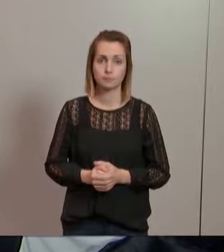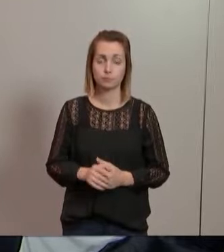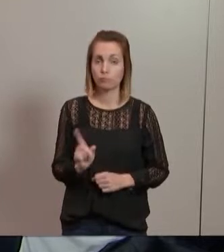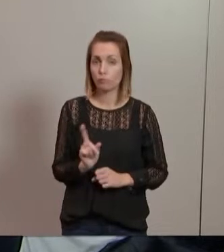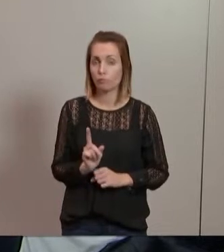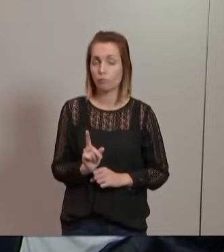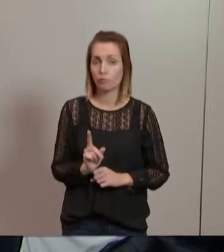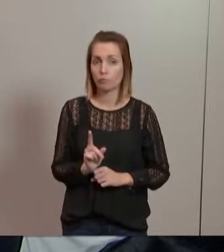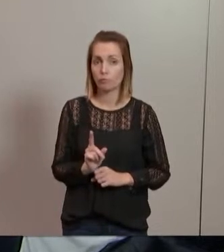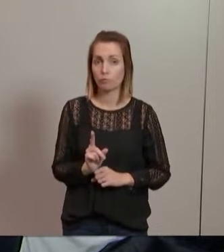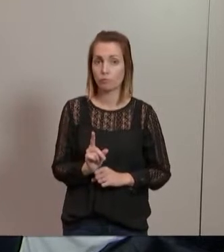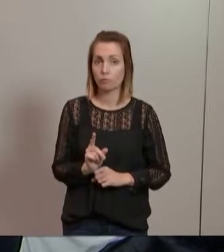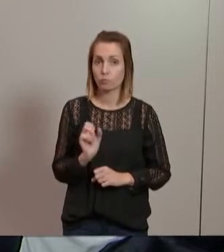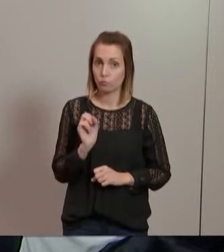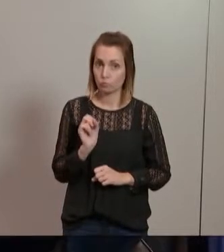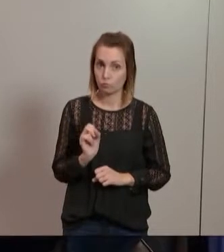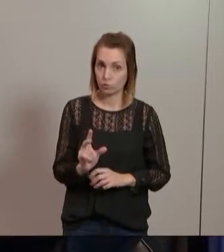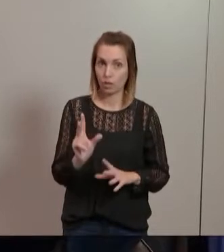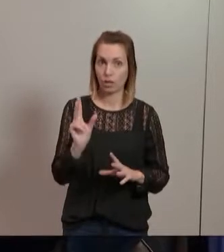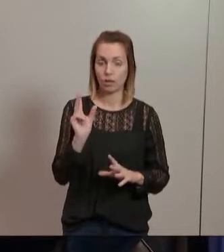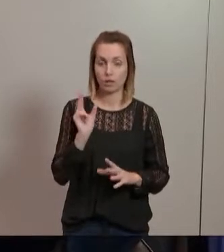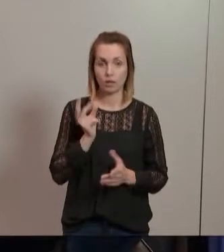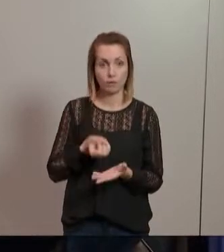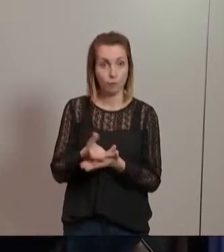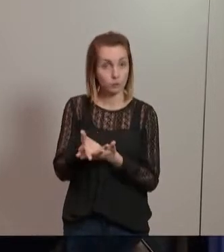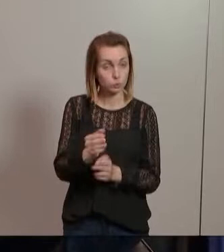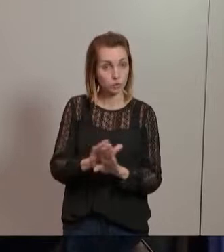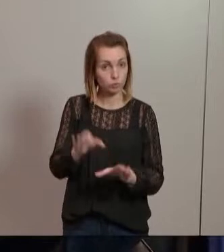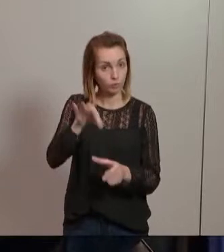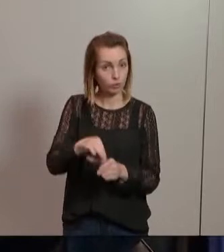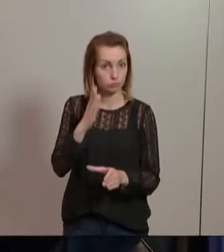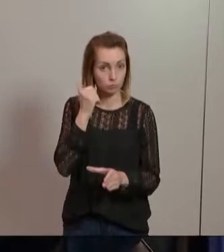Non, c'est une information, pas de vote.